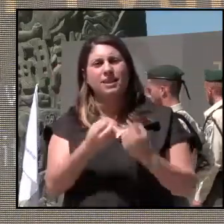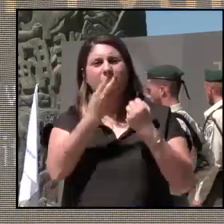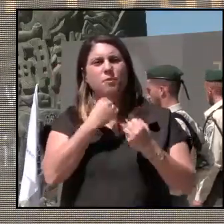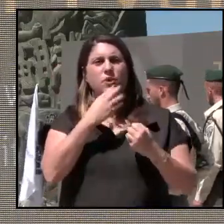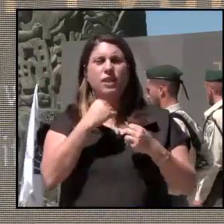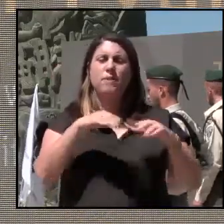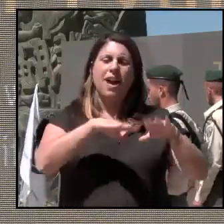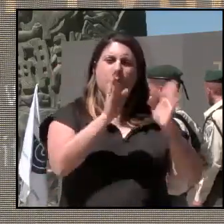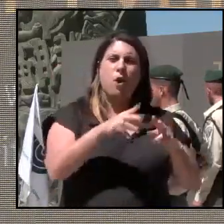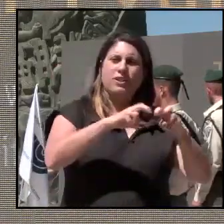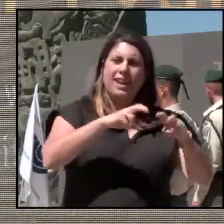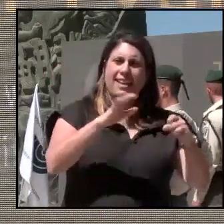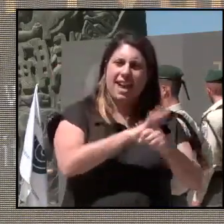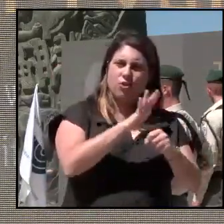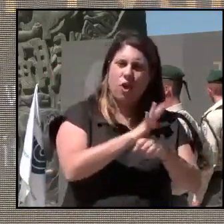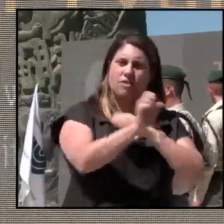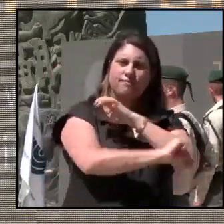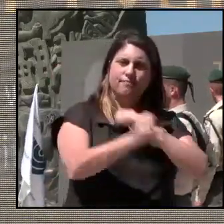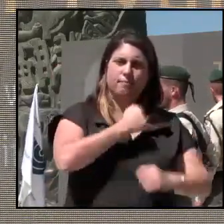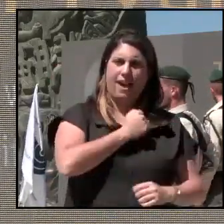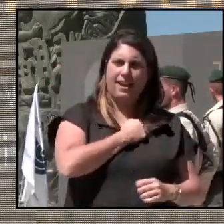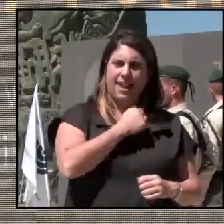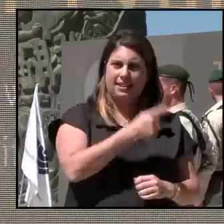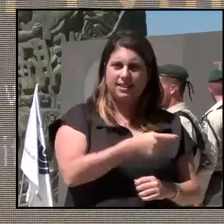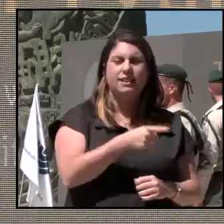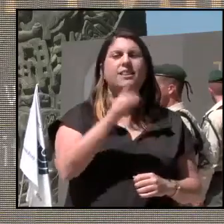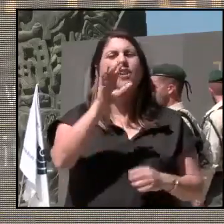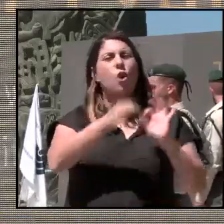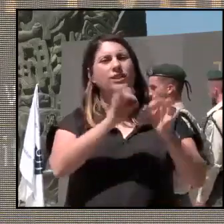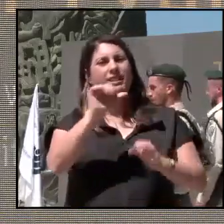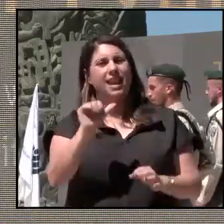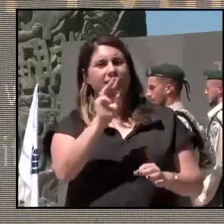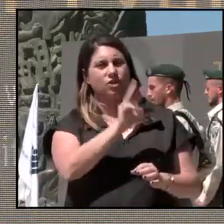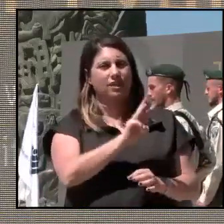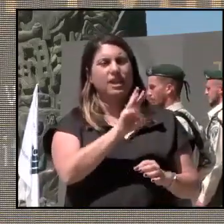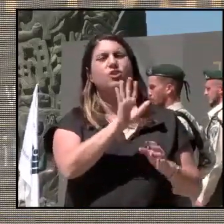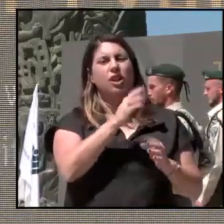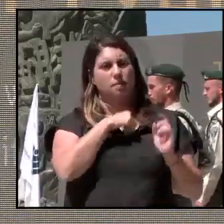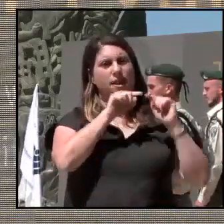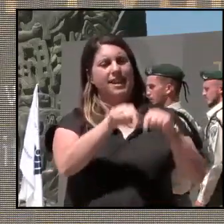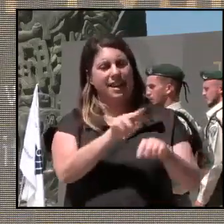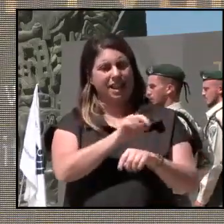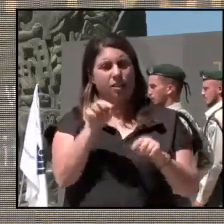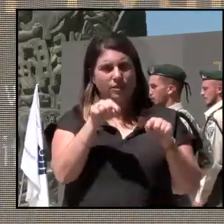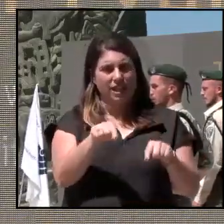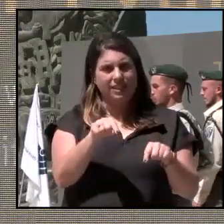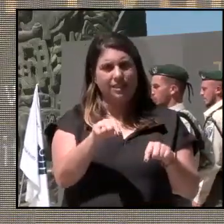לחקר השואה שם פינקלר באוניברסיטת בר אילן, עורך דין אלן שניידר, שדרכו הגעתי לנושא כולו,